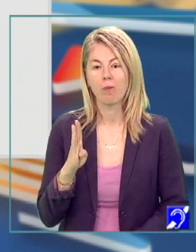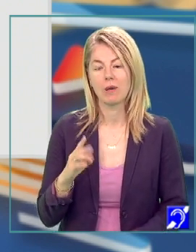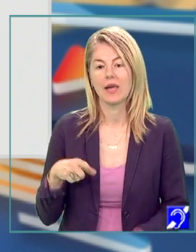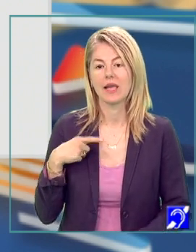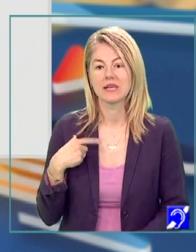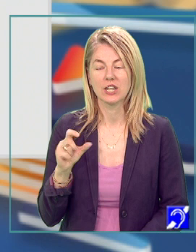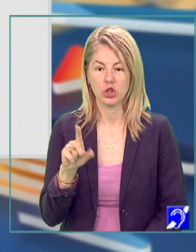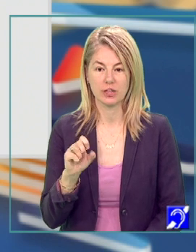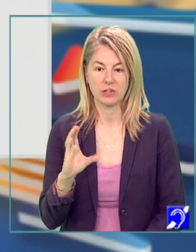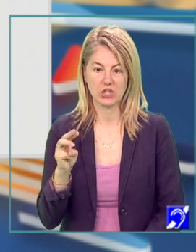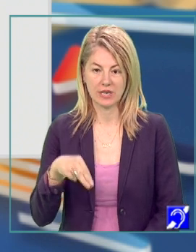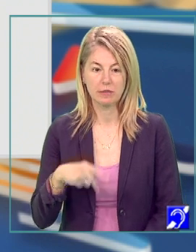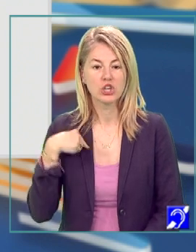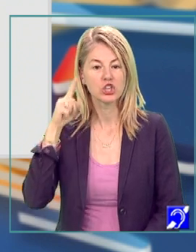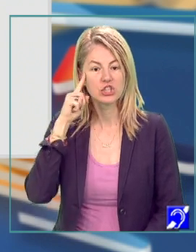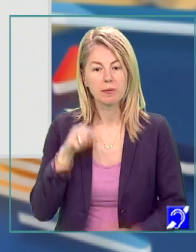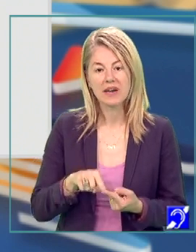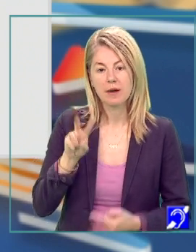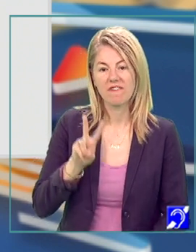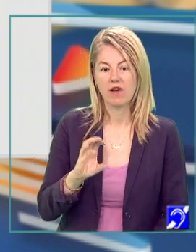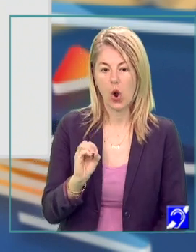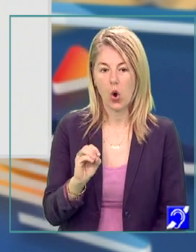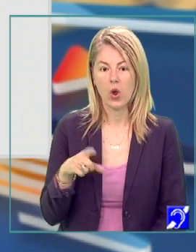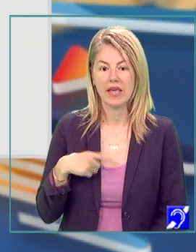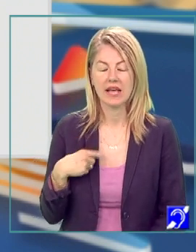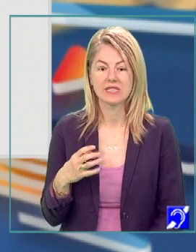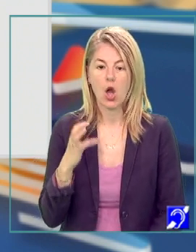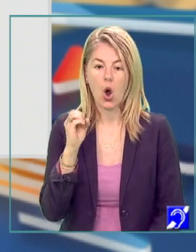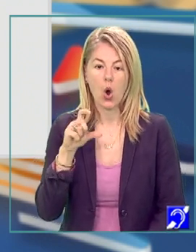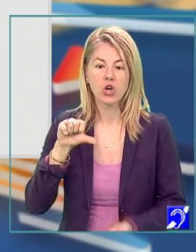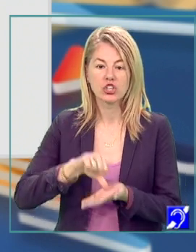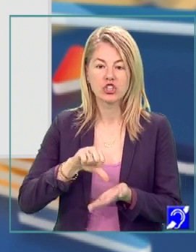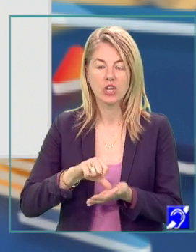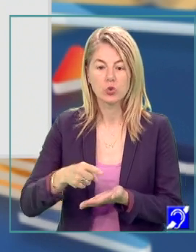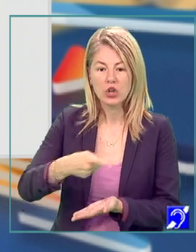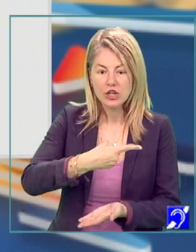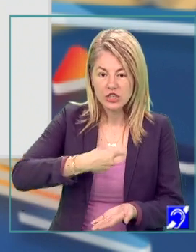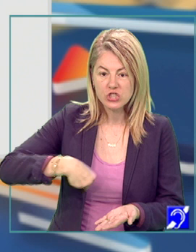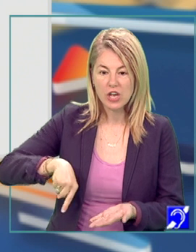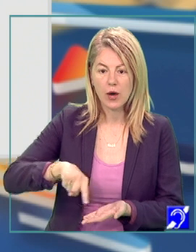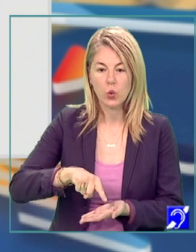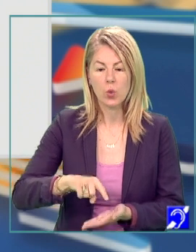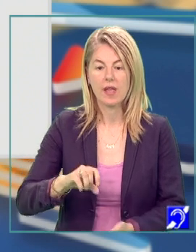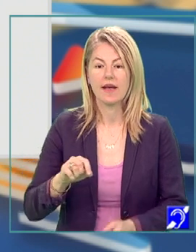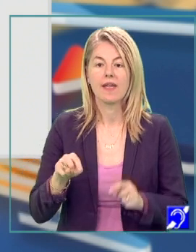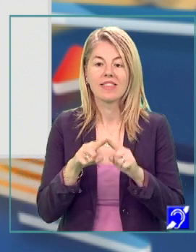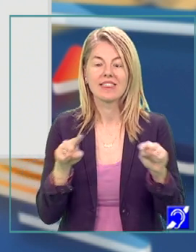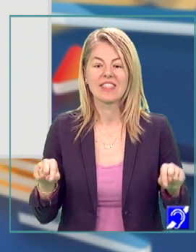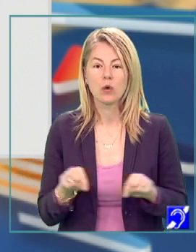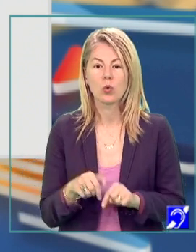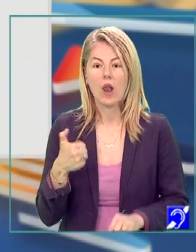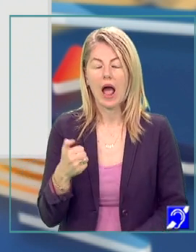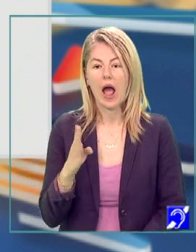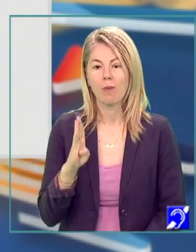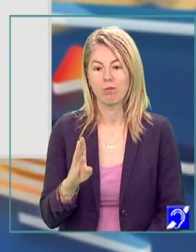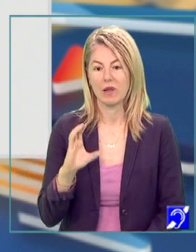12 cm și mai știm că înălțimea VO este formată din V, vârful piramidei, și O este centrul